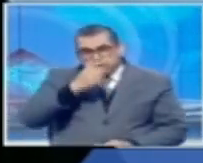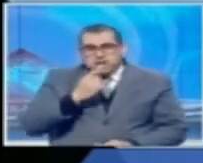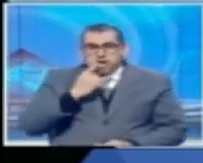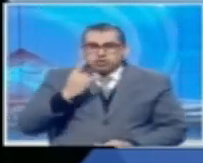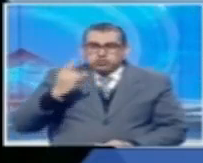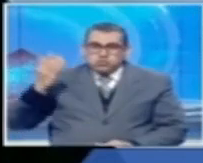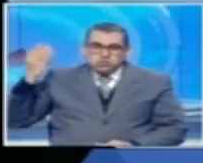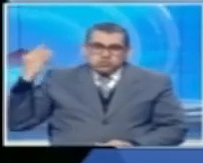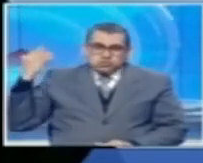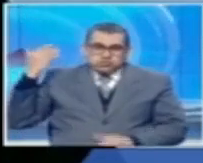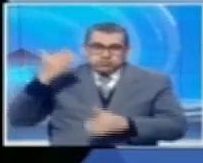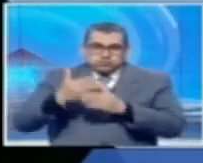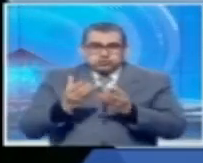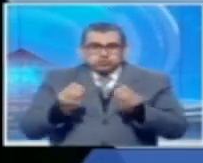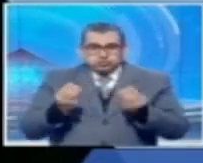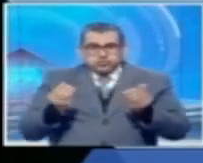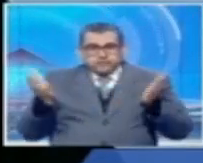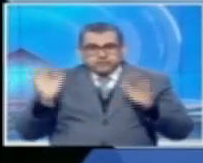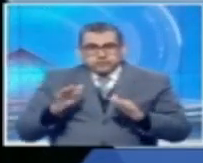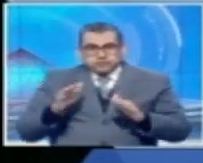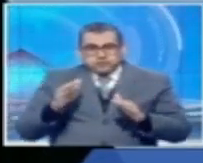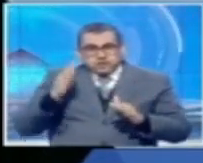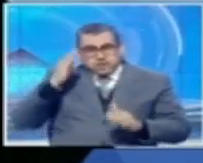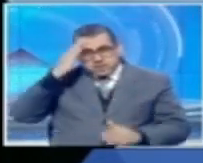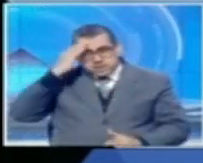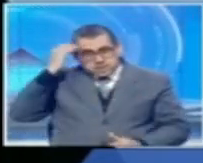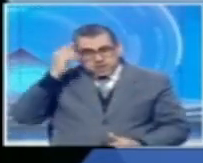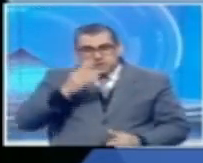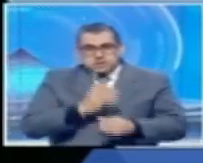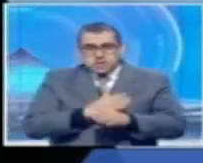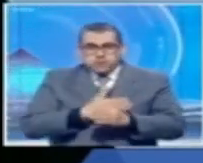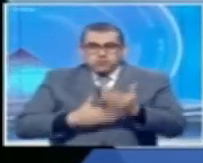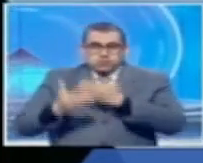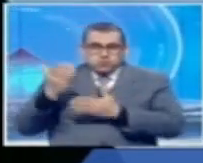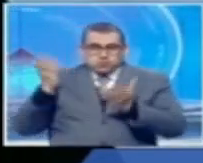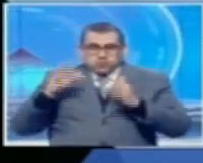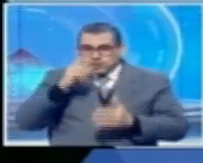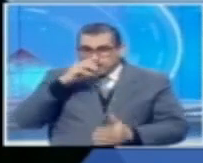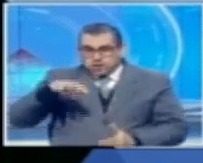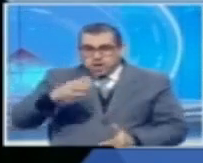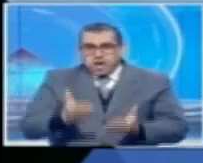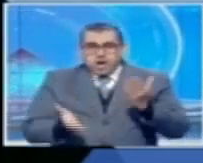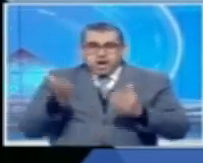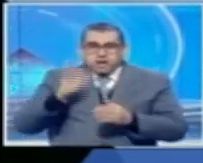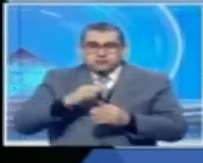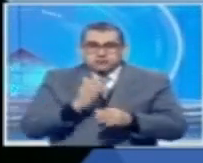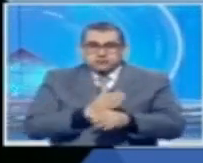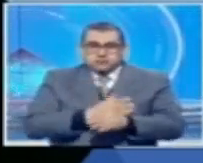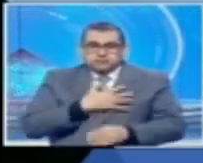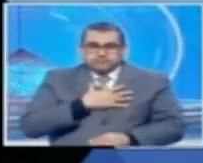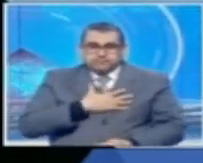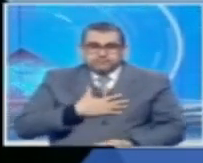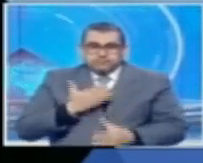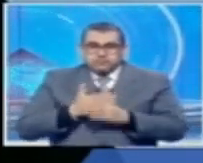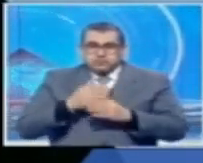الزمان، يعني فترة كبيرة جدا، وصعيد بيعاني والقرى اخص بتعاني من نقص